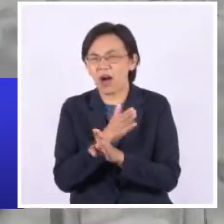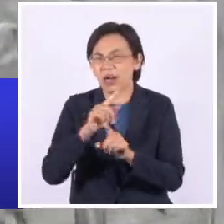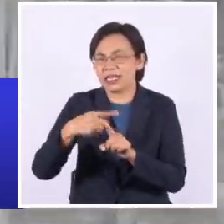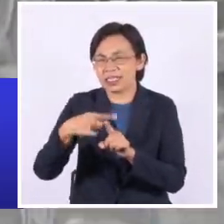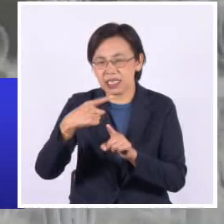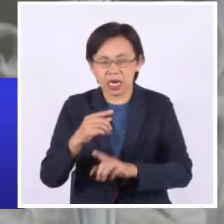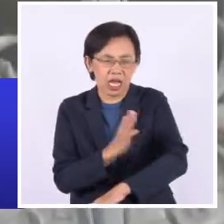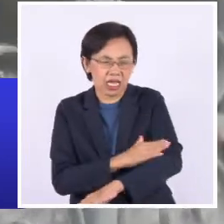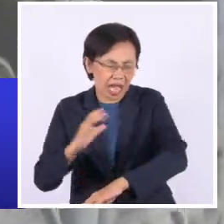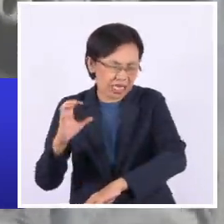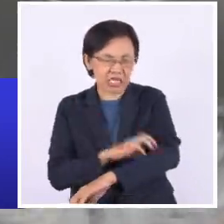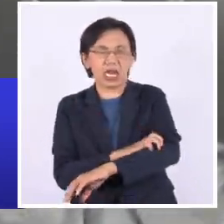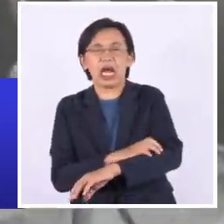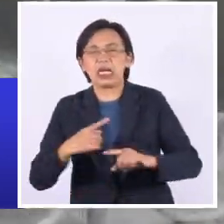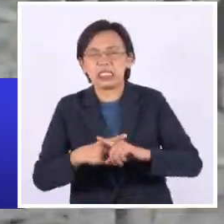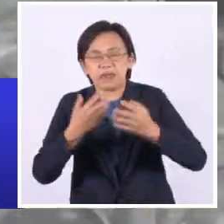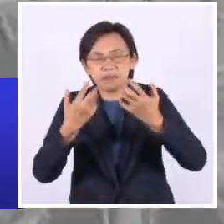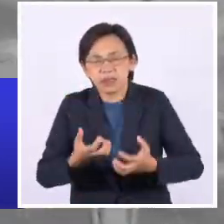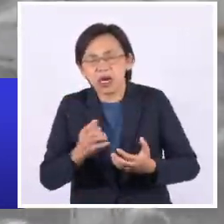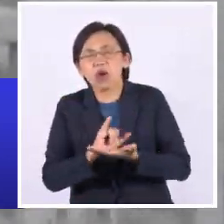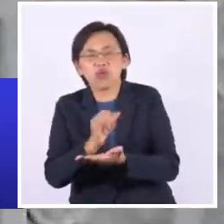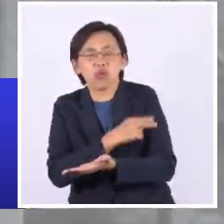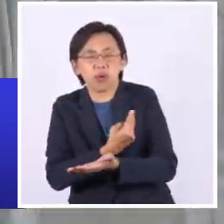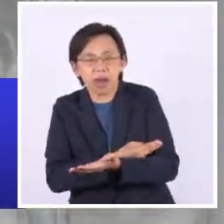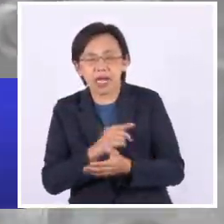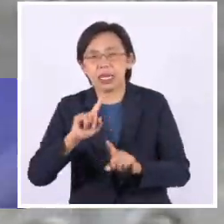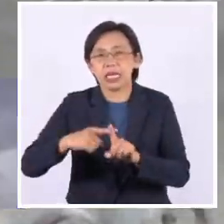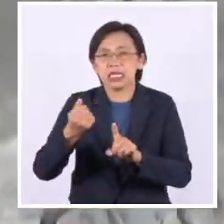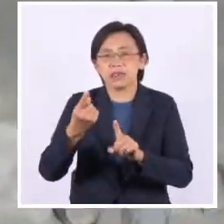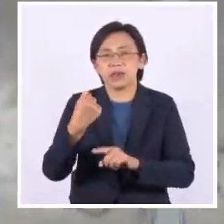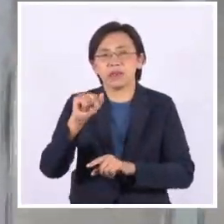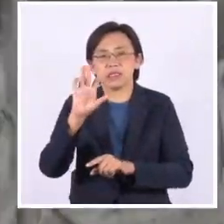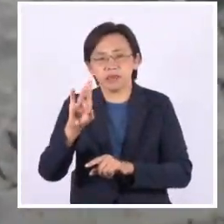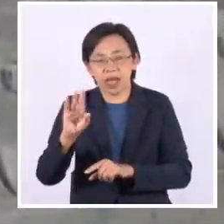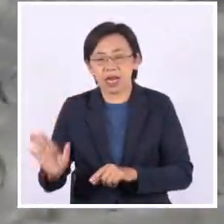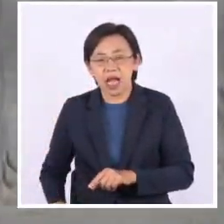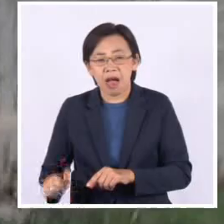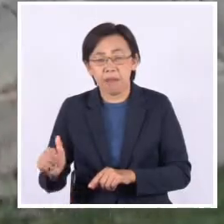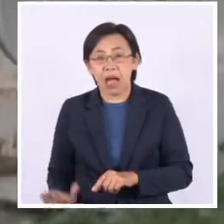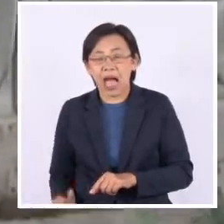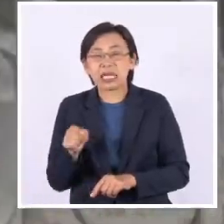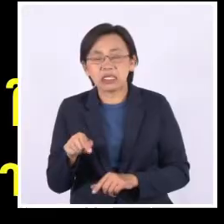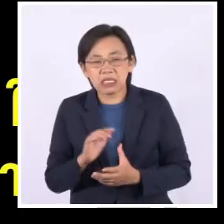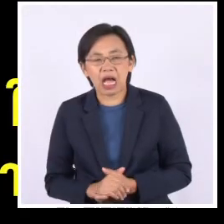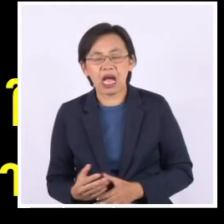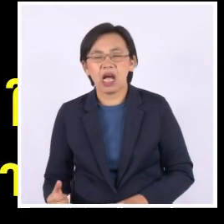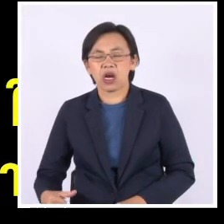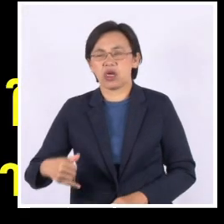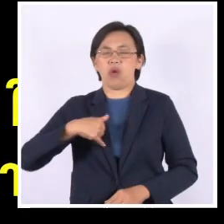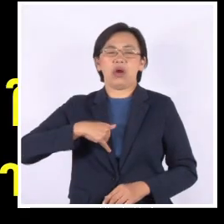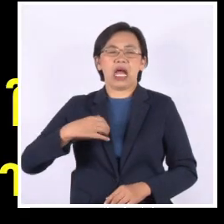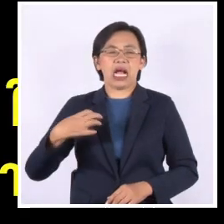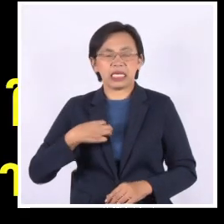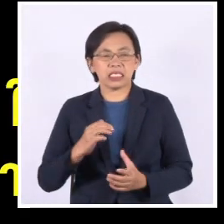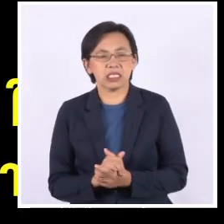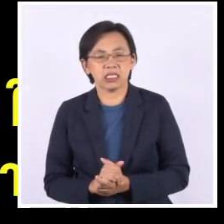ขนก็สาหัสอีกนอนรักษาพยาบาลแล้วก็ล่าสุด18พฤศจิกายนไอ้เจ้าหมาตัวดีตัวเดิมกระโดดกัดค่ะกำลังจะเอ